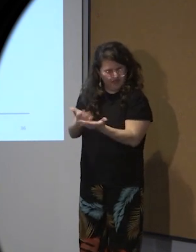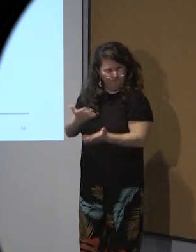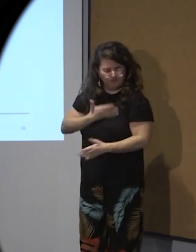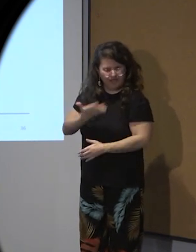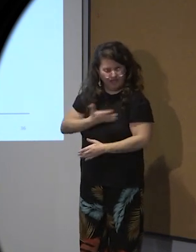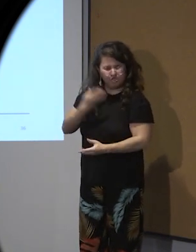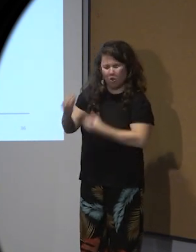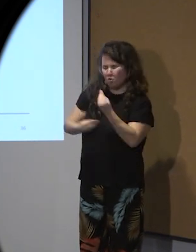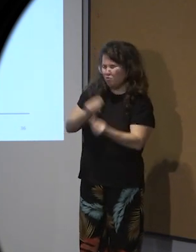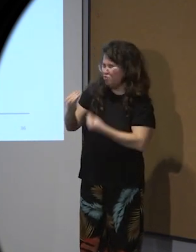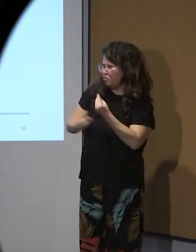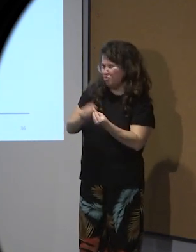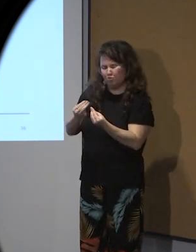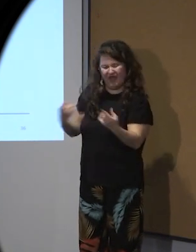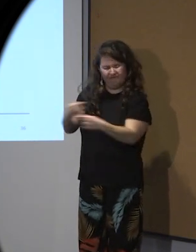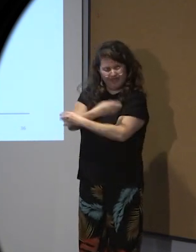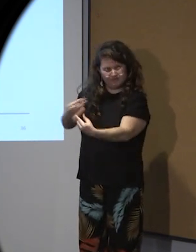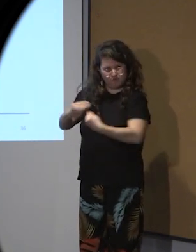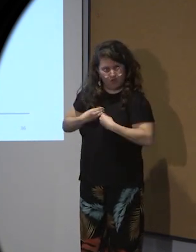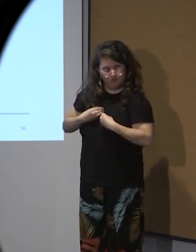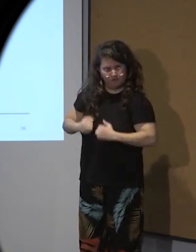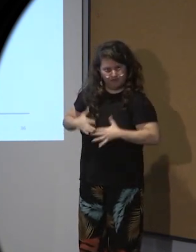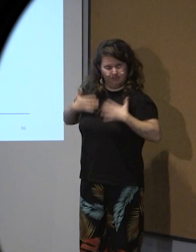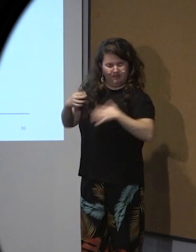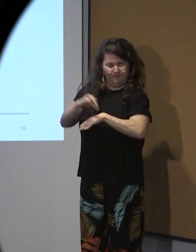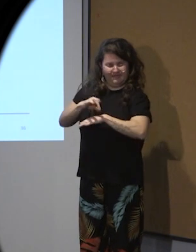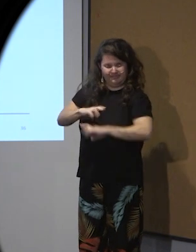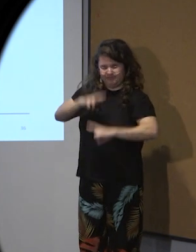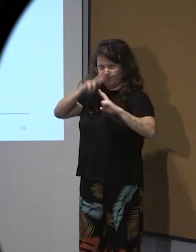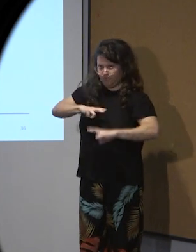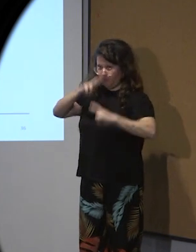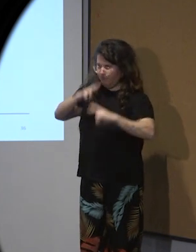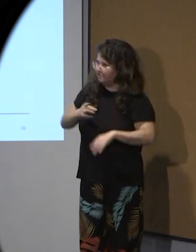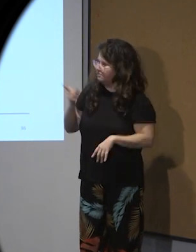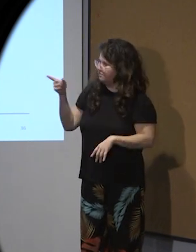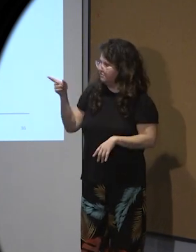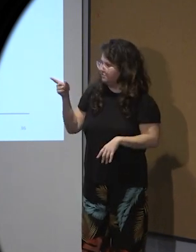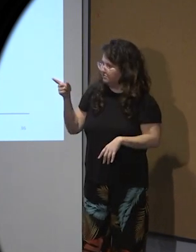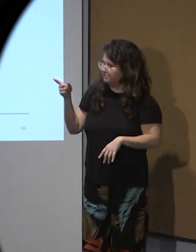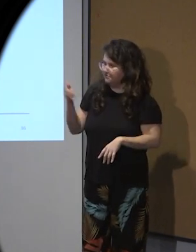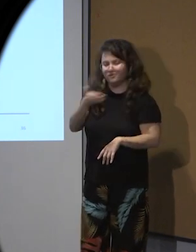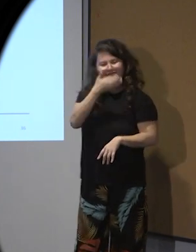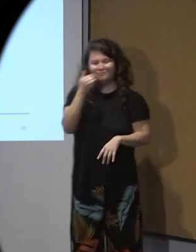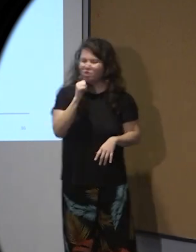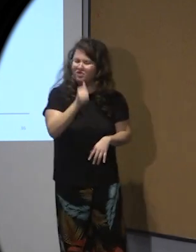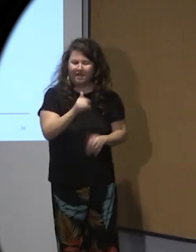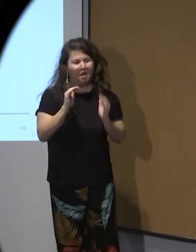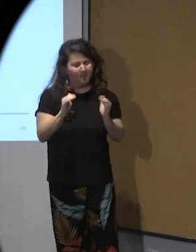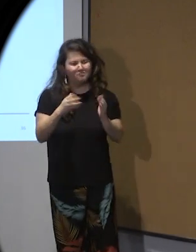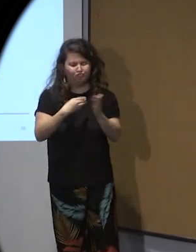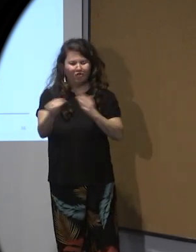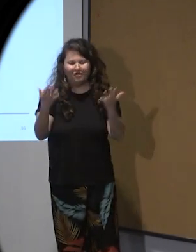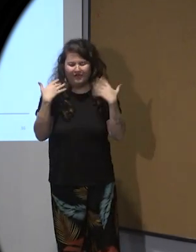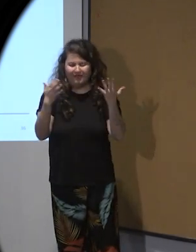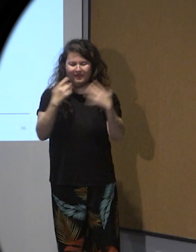le risque de développer des maladies respiratoires finalement? Je confirme. Marie, tu es d'accord avec moi? Oui, je confirme. Oui, C'est mieux que rien. oui, c'est mieux Il que faut. rien. D'accord.